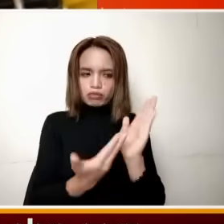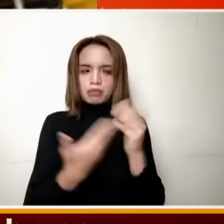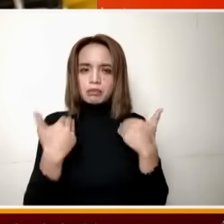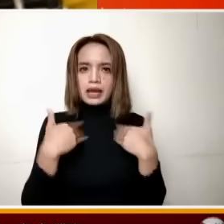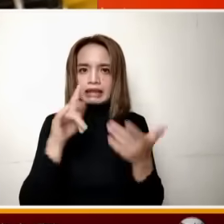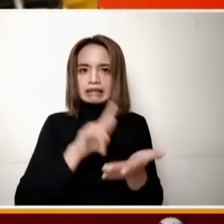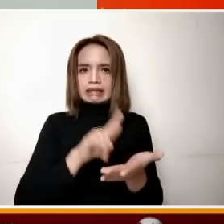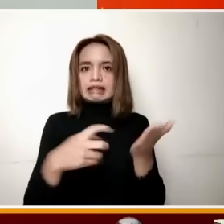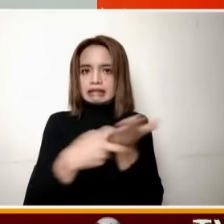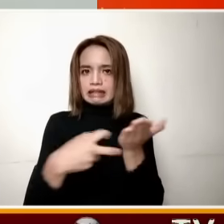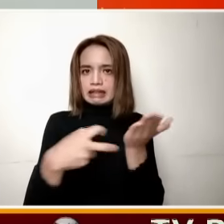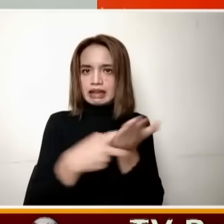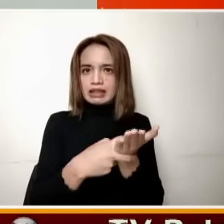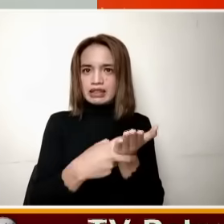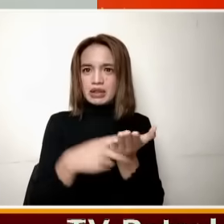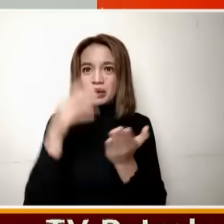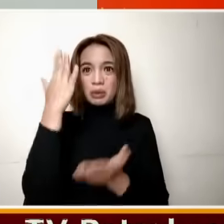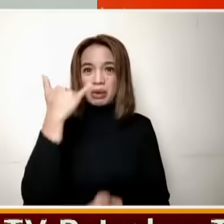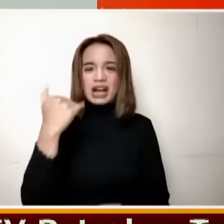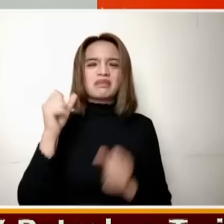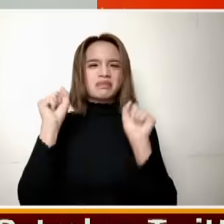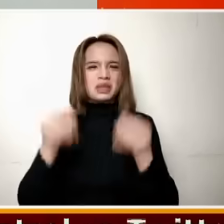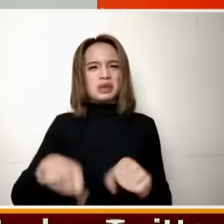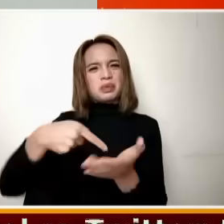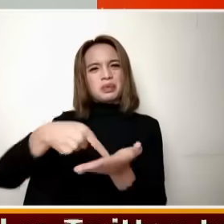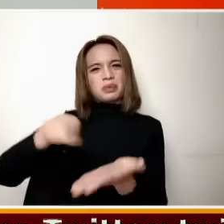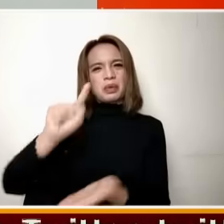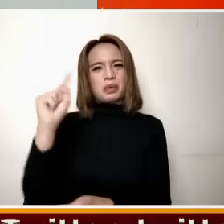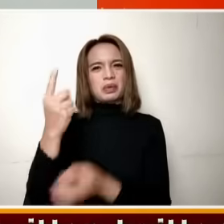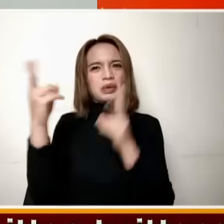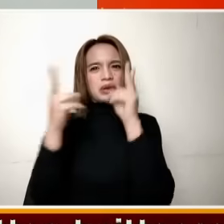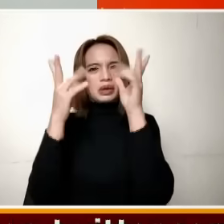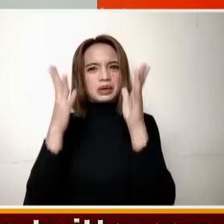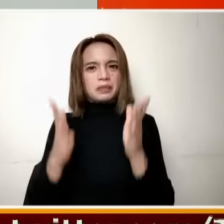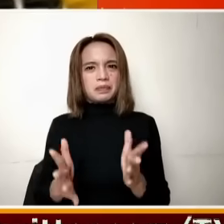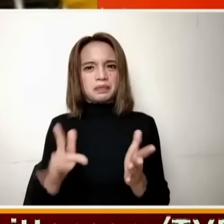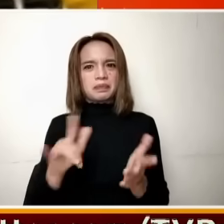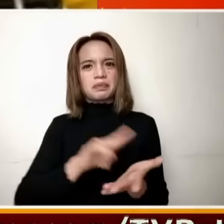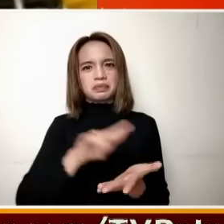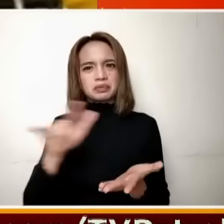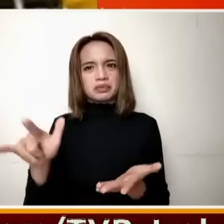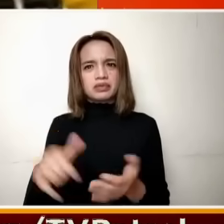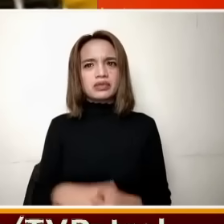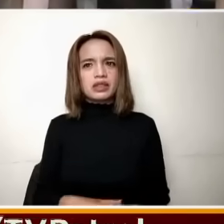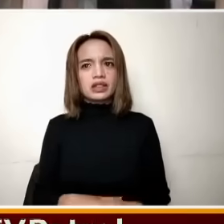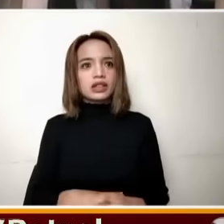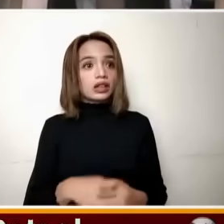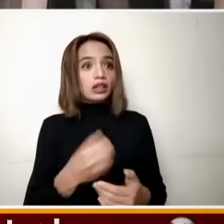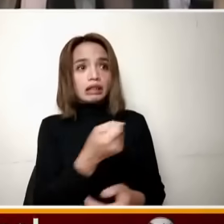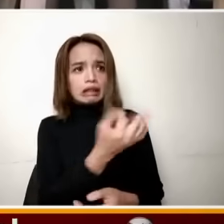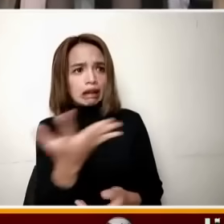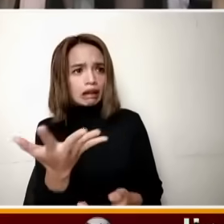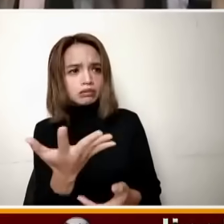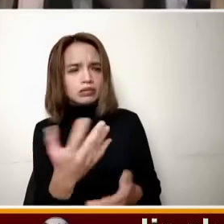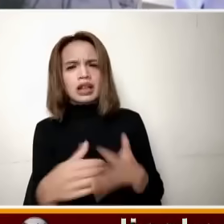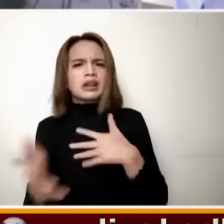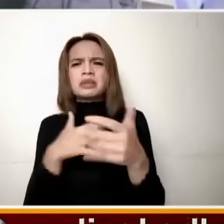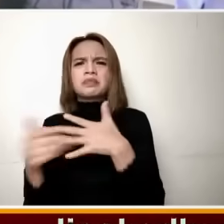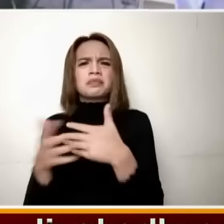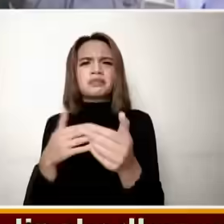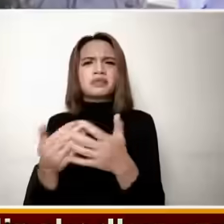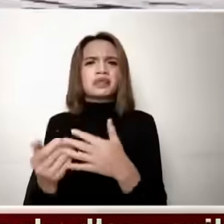for tourists. Ilang beses ka pwede mag-avail nitong libre swab testing? As many as you want. As many as you want. By the way pala, no